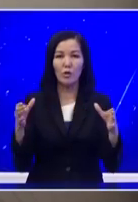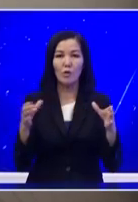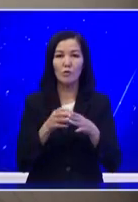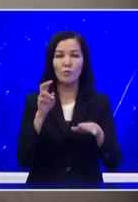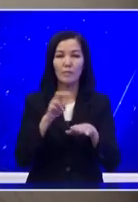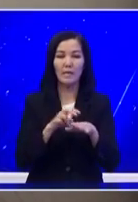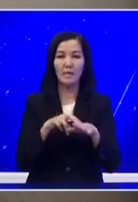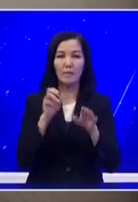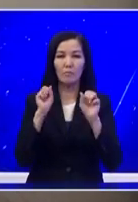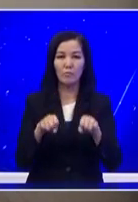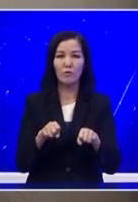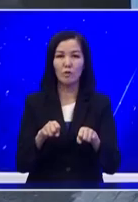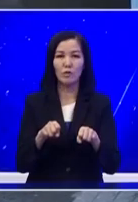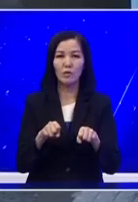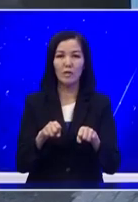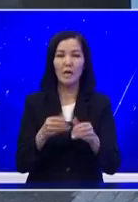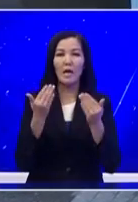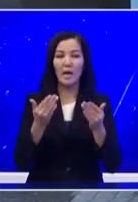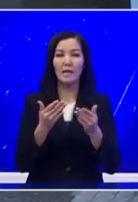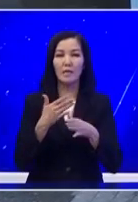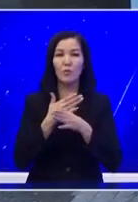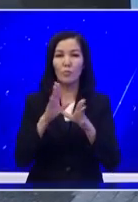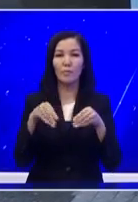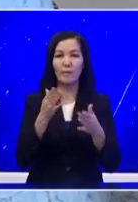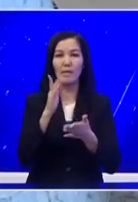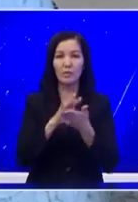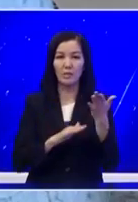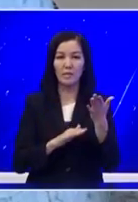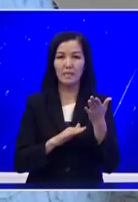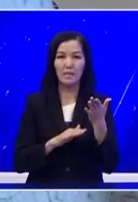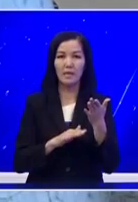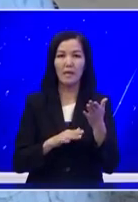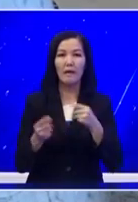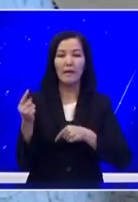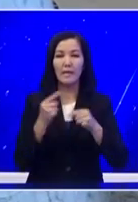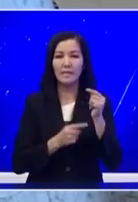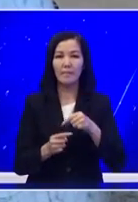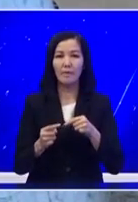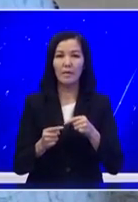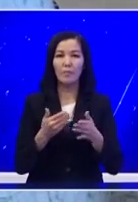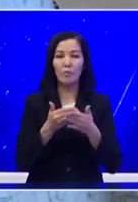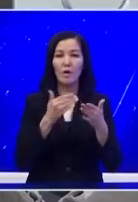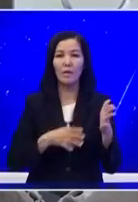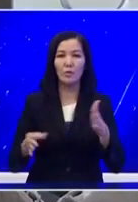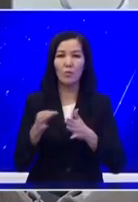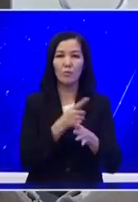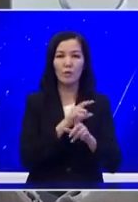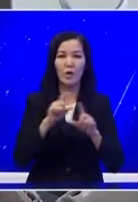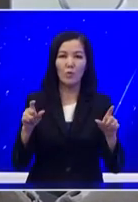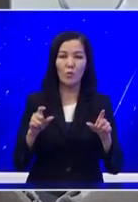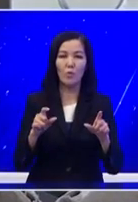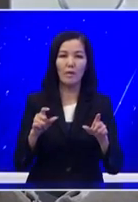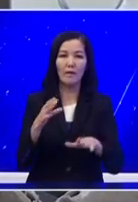ұжым дәрігерлеріне мүмкіндігінше әлі де көмектесетінін жеткізді. Еске сала кетейік, бұл кәсіпкер бұған дейінде облыстық